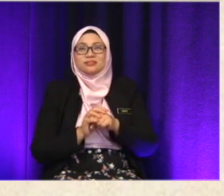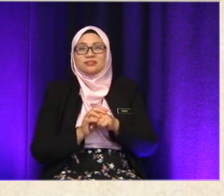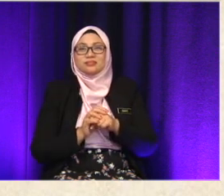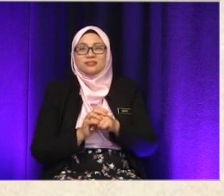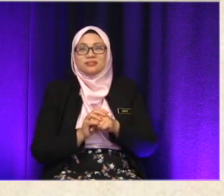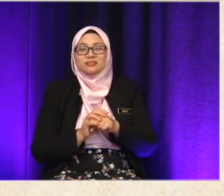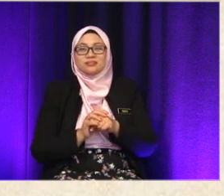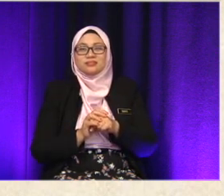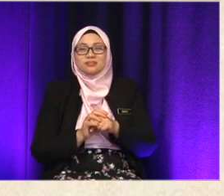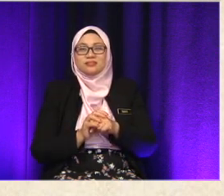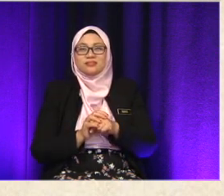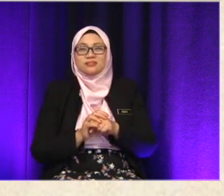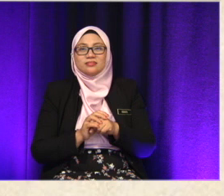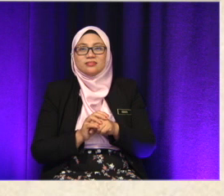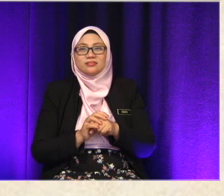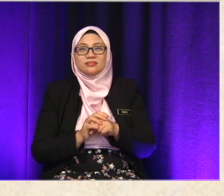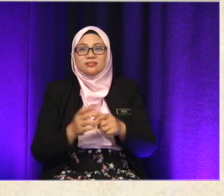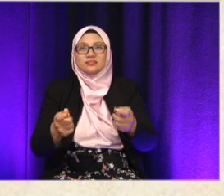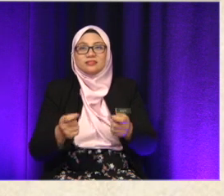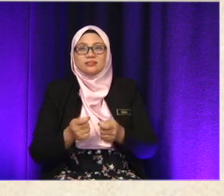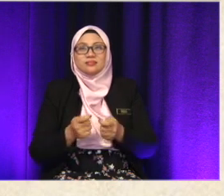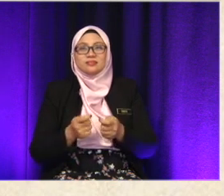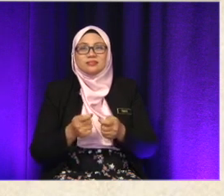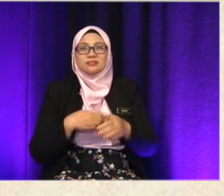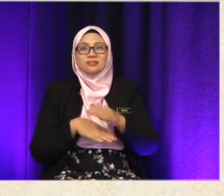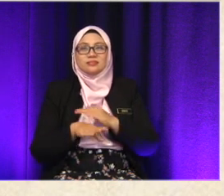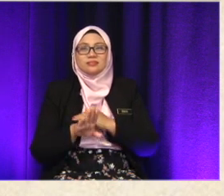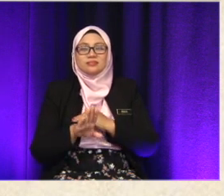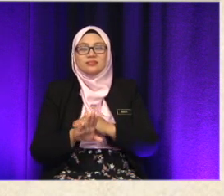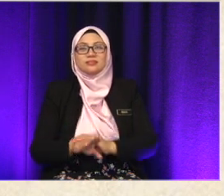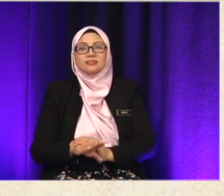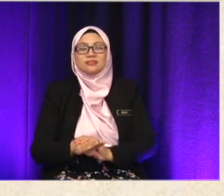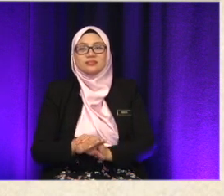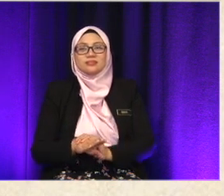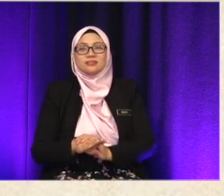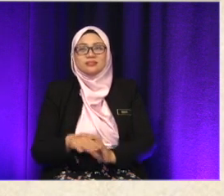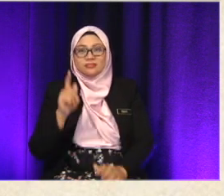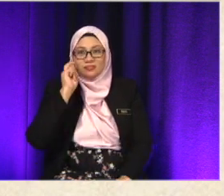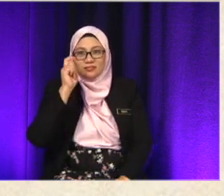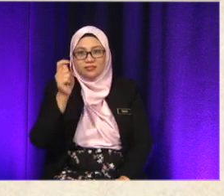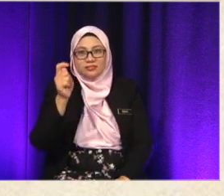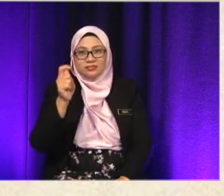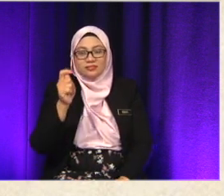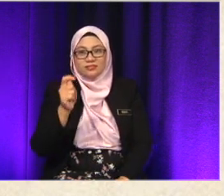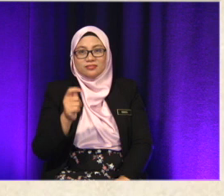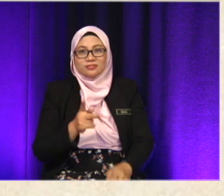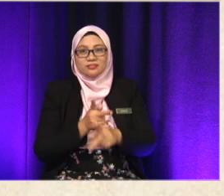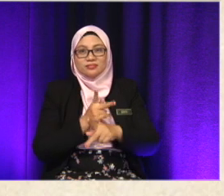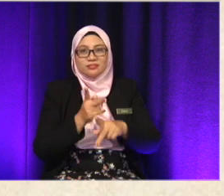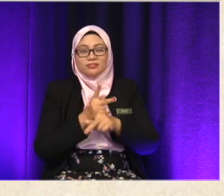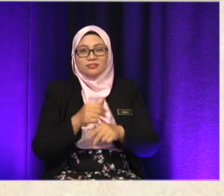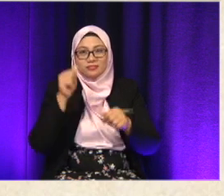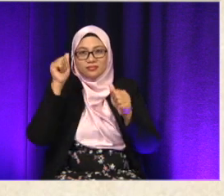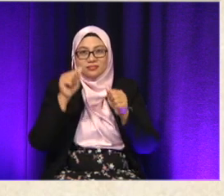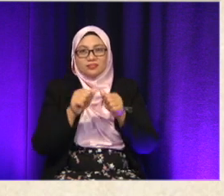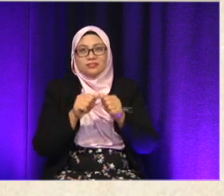ditarik masuk, itu je. Dan dia punya perhatikan pada injak kawalan berarah ni. Perhati betul ni dengan